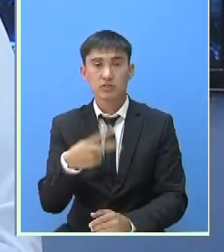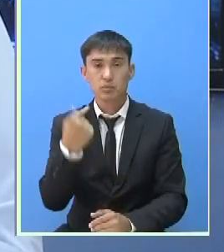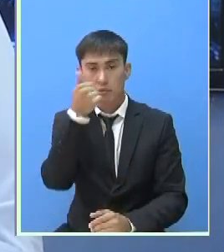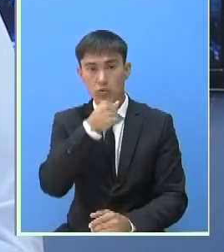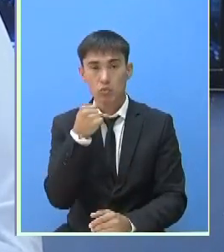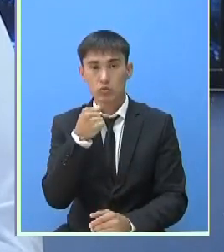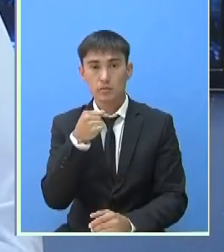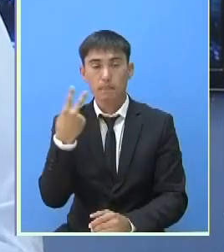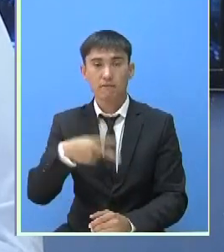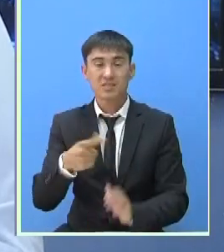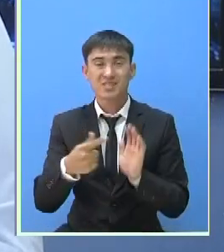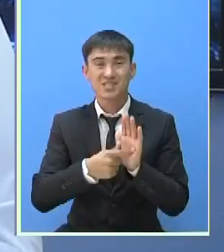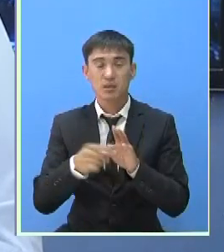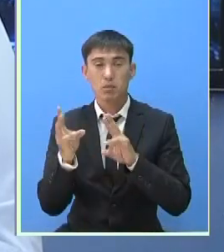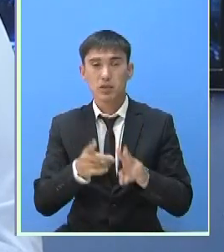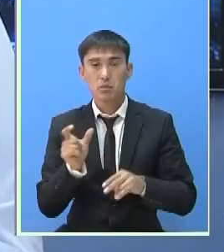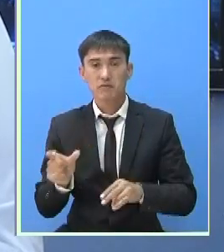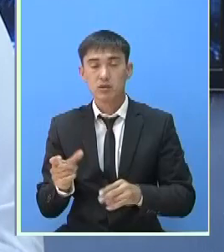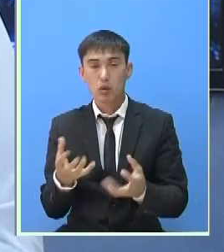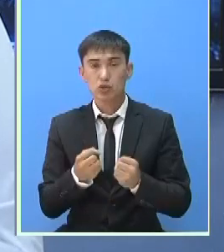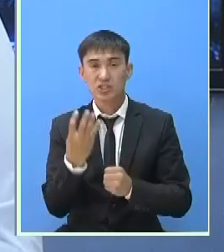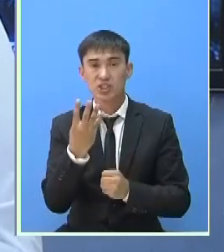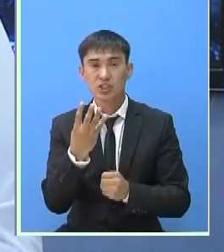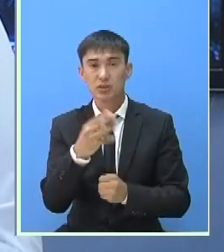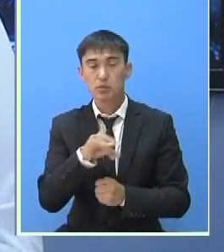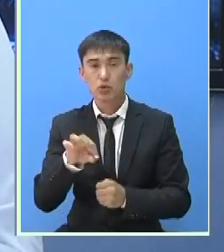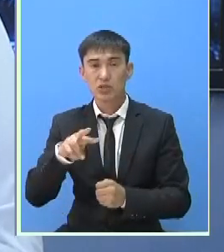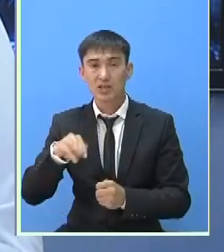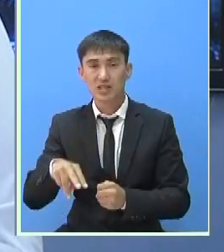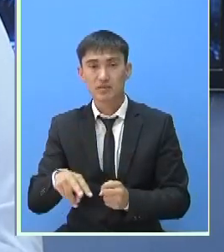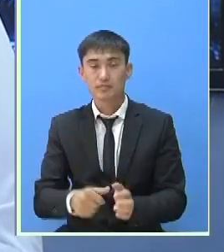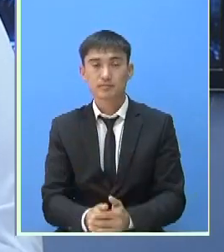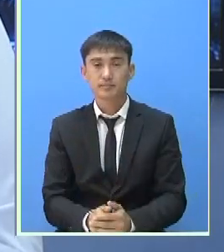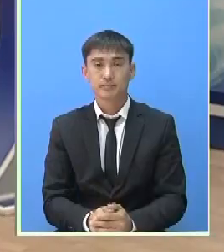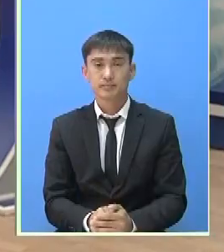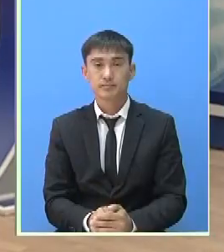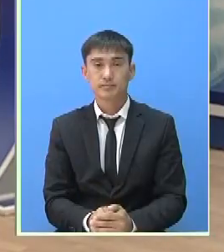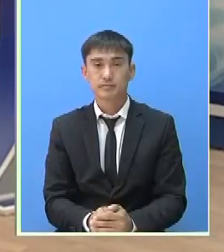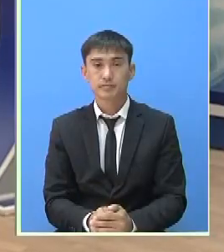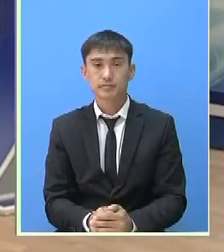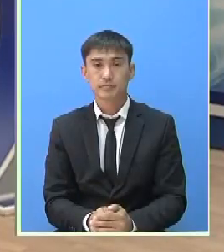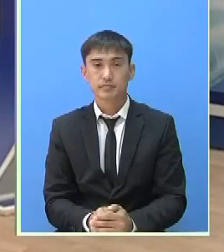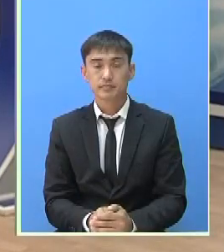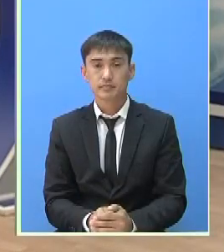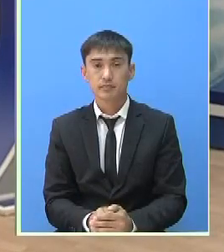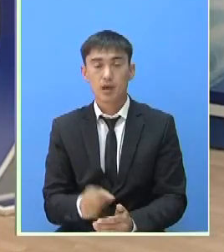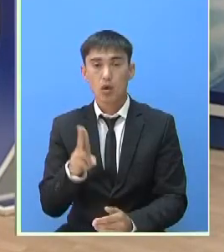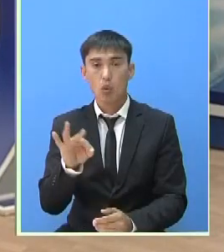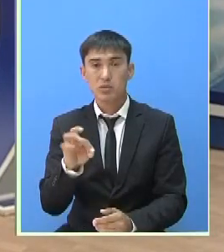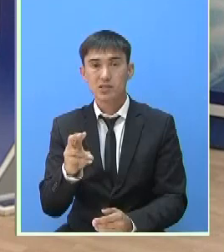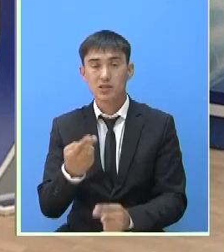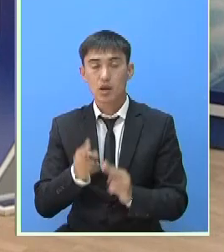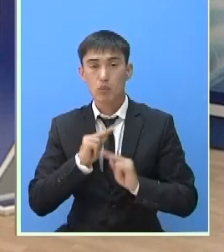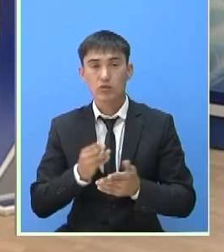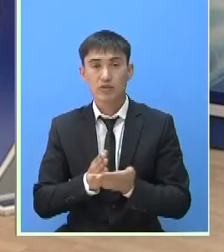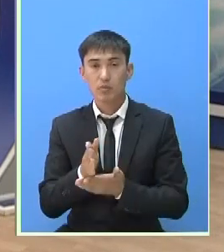год, 27 потерпевших получили около 4 миллиона тенге в виде компенсации. Работа в данном направлении,